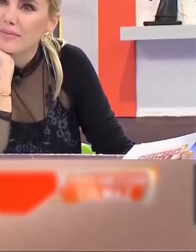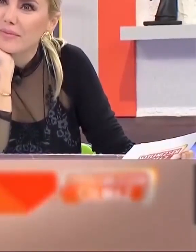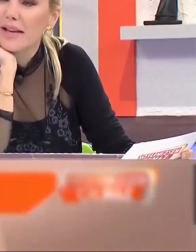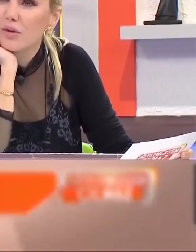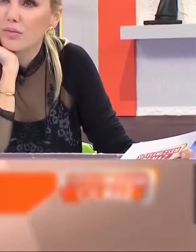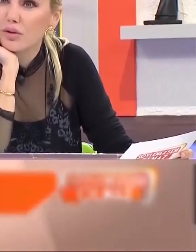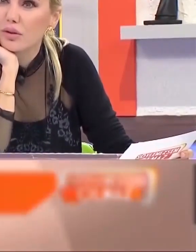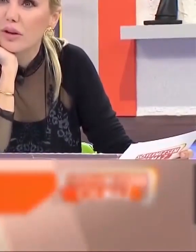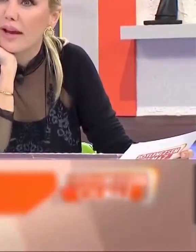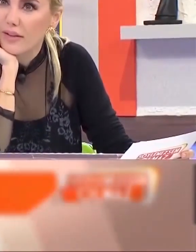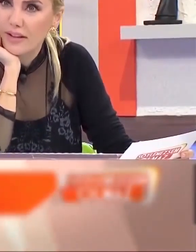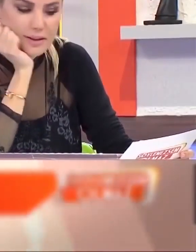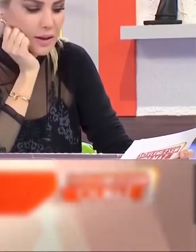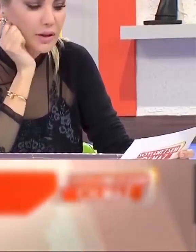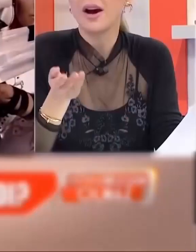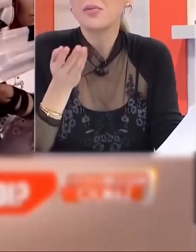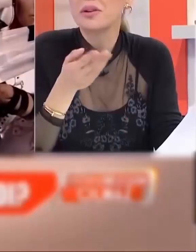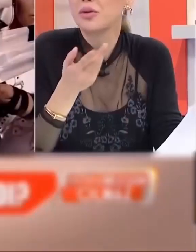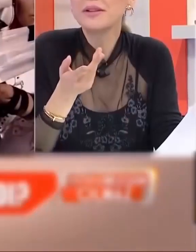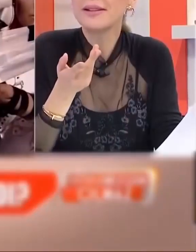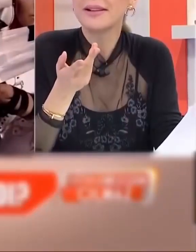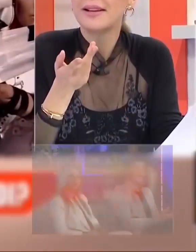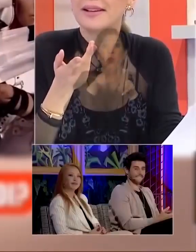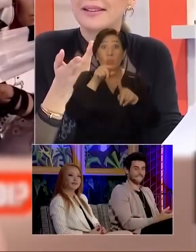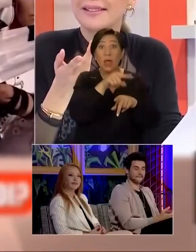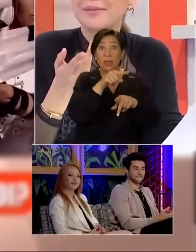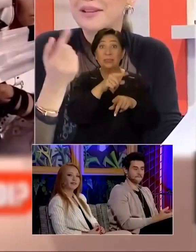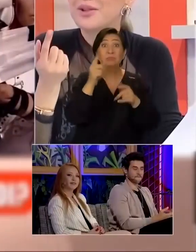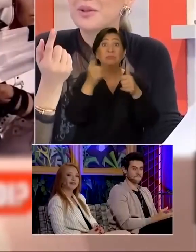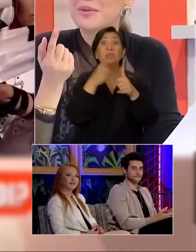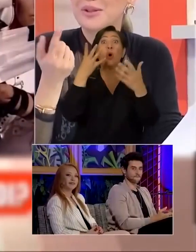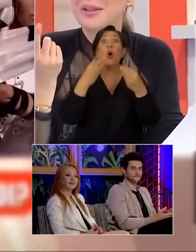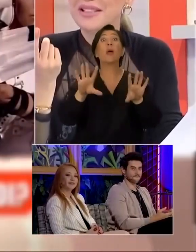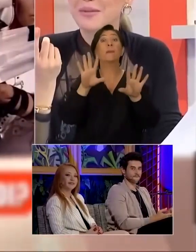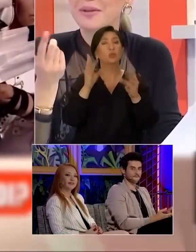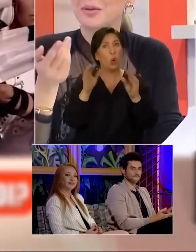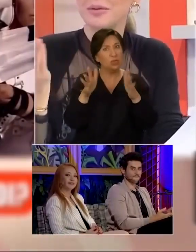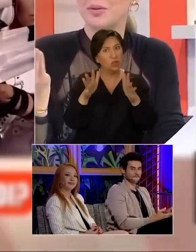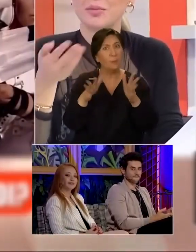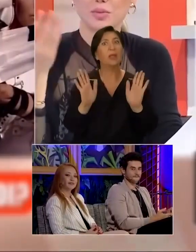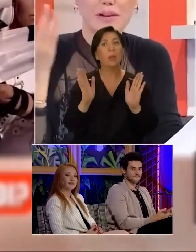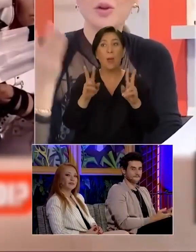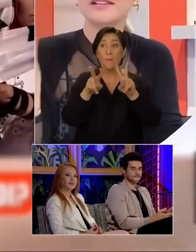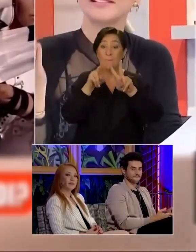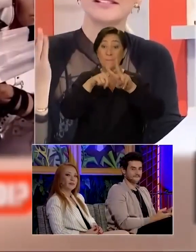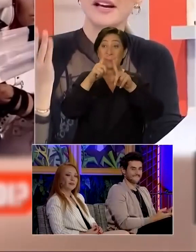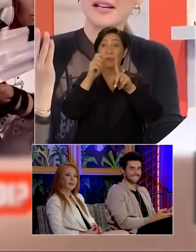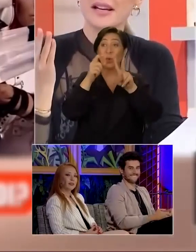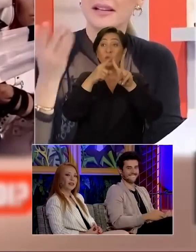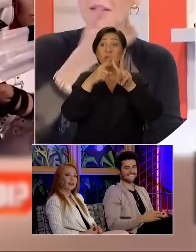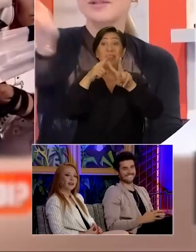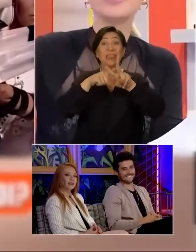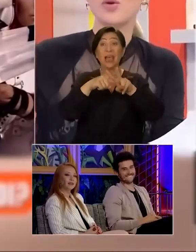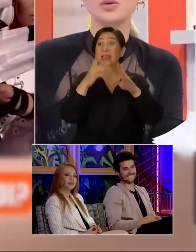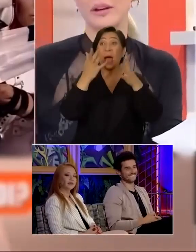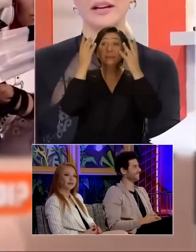neler oldu ya? Televizyon yarışmasından bahsediyorsun evet. Değil mi? Ama Madonna'nın birinci olamaması çok acayip değil mi? Ya Madonna'sın,